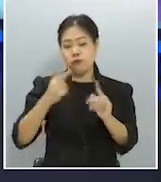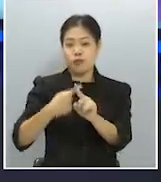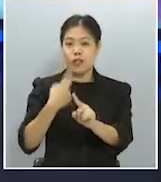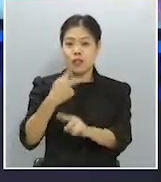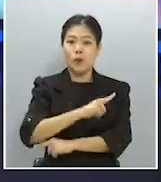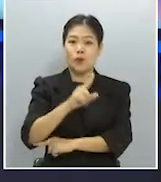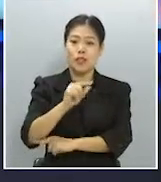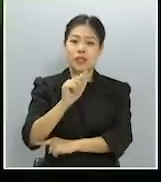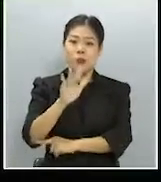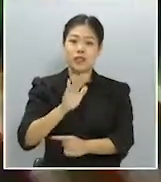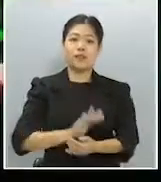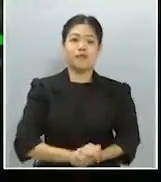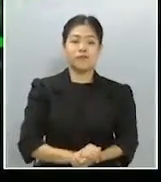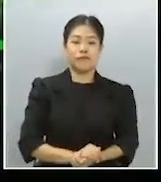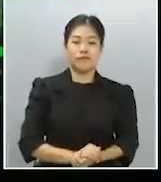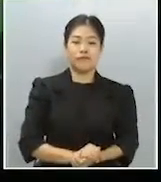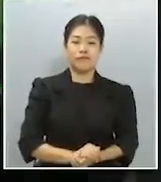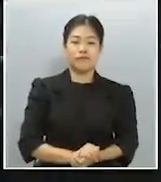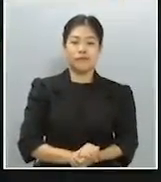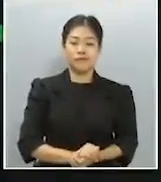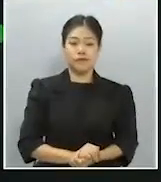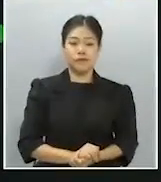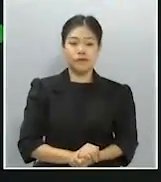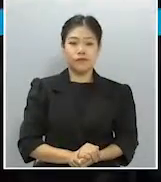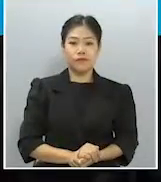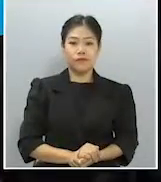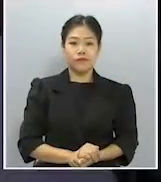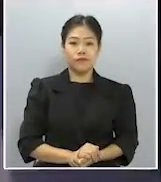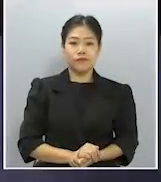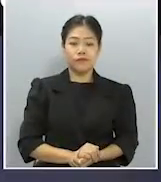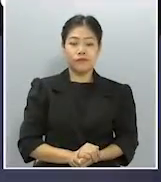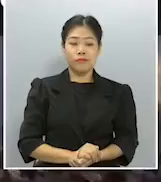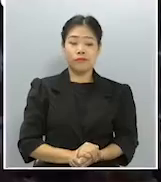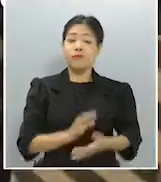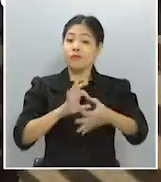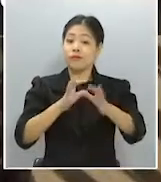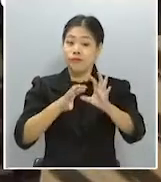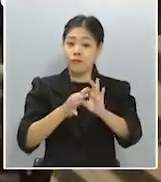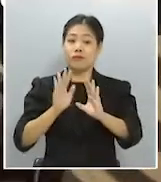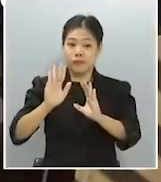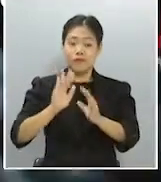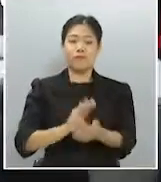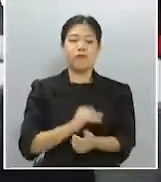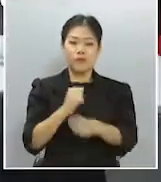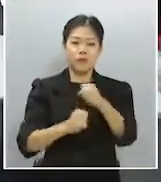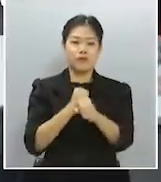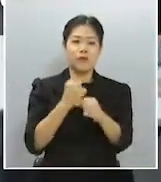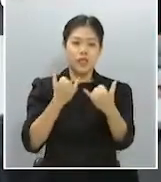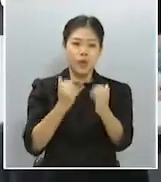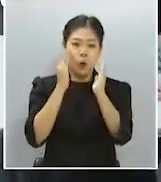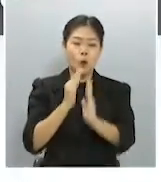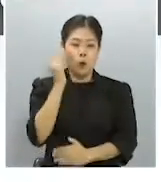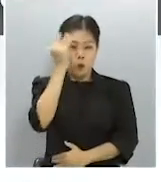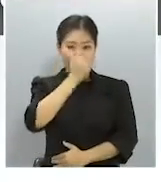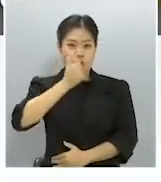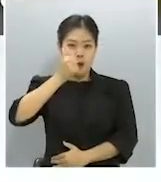ภาพันธ์โอลิมปิกฤดูหนาวที่เปียงชางคราวนี้มีนักกีฬาสุดหล่อ2คนของทีมช